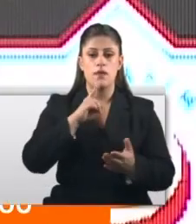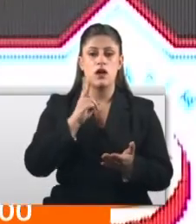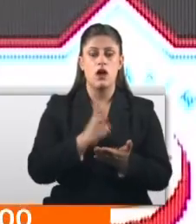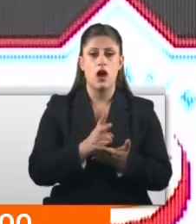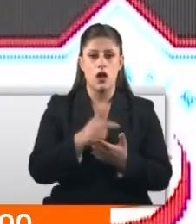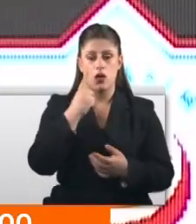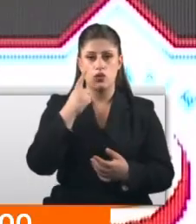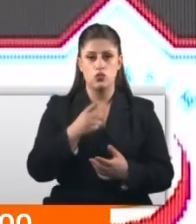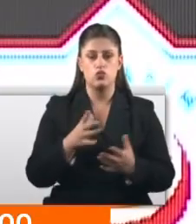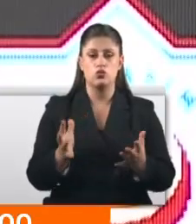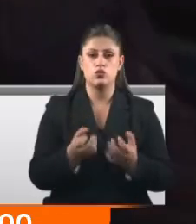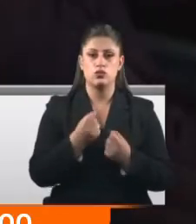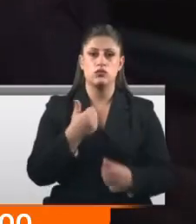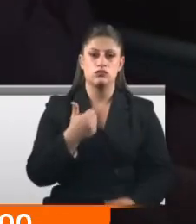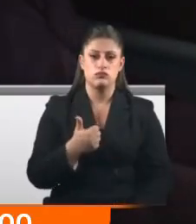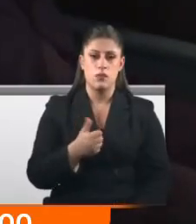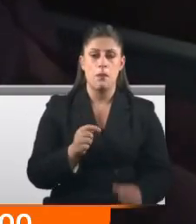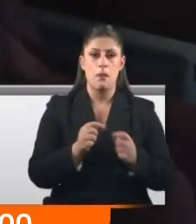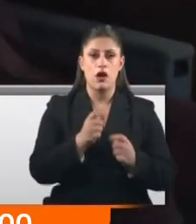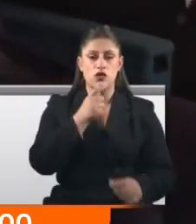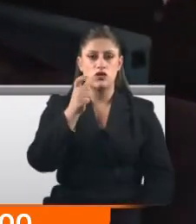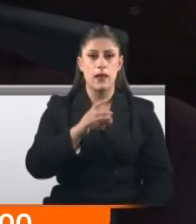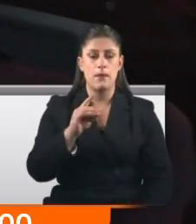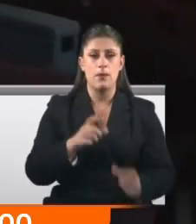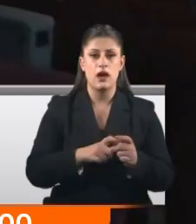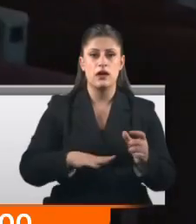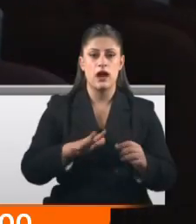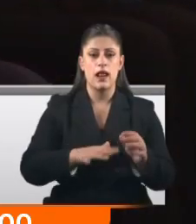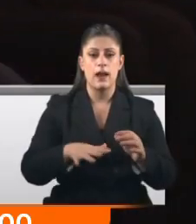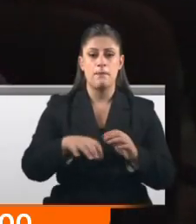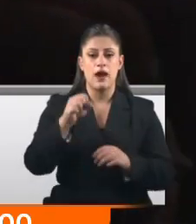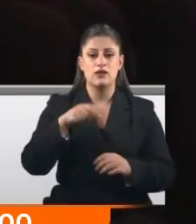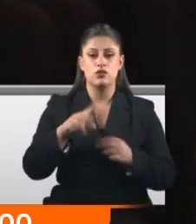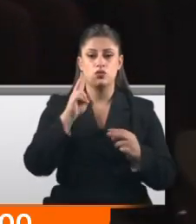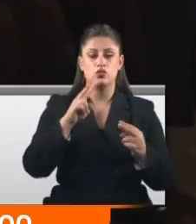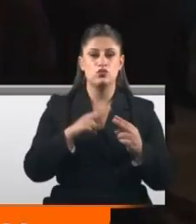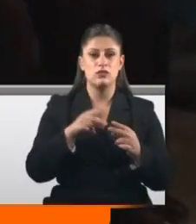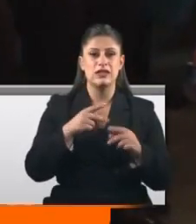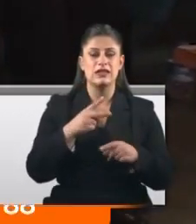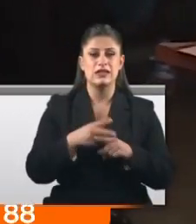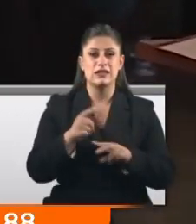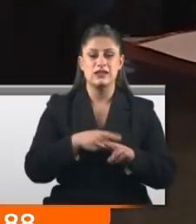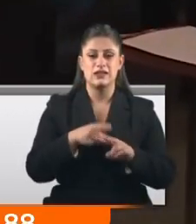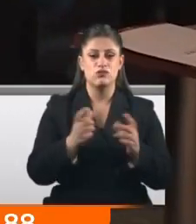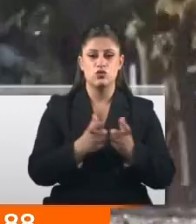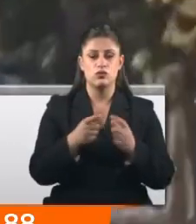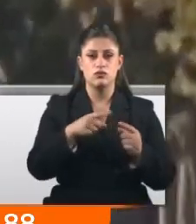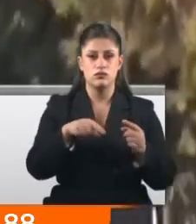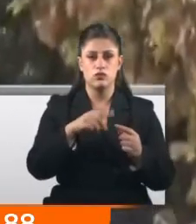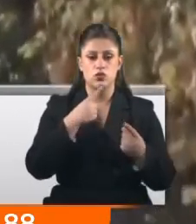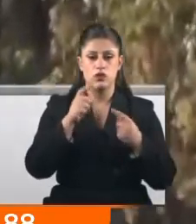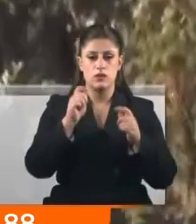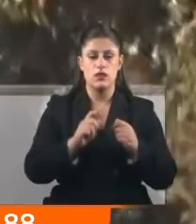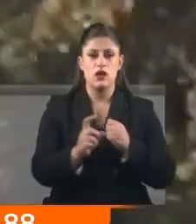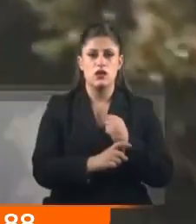kararlılıkla kurtulabilirler. Bahçeli, MHP Genel Merkezi'nde düzenlenen Ziya Gökalp sempozyumunda konuştu. Terör